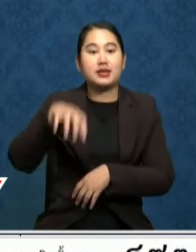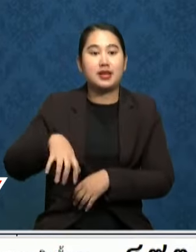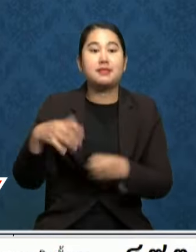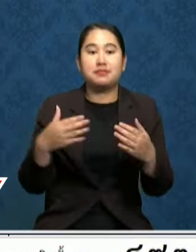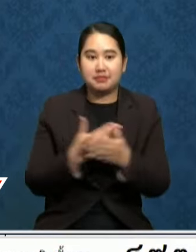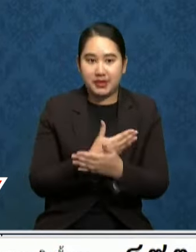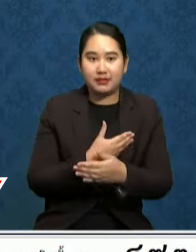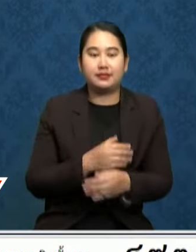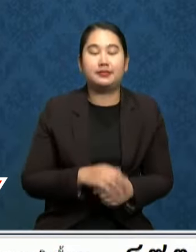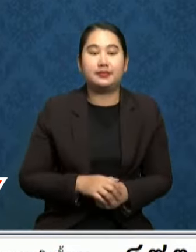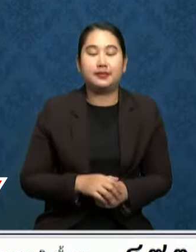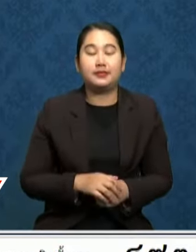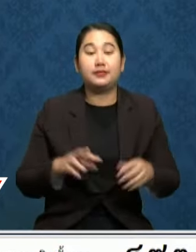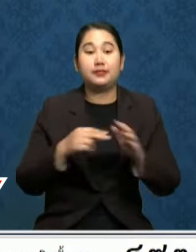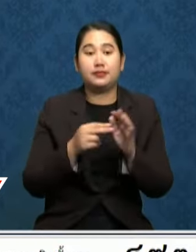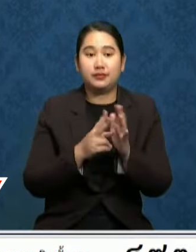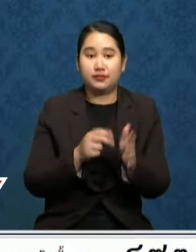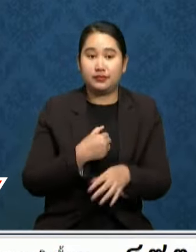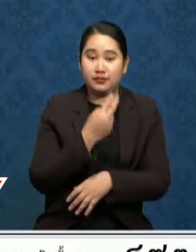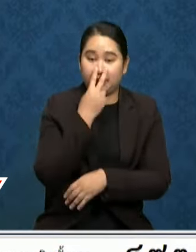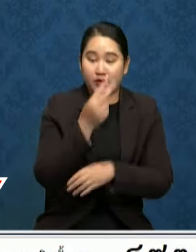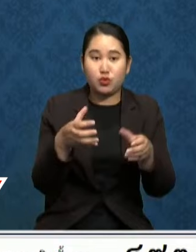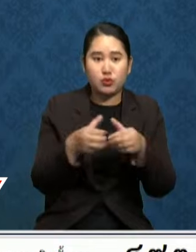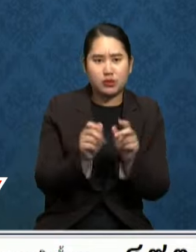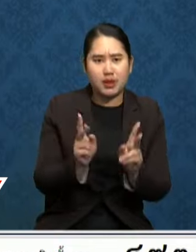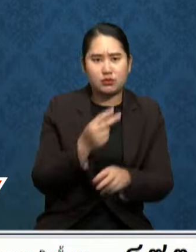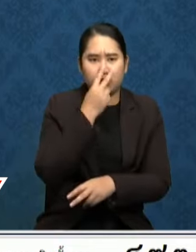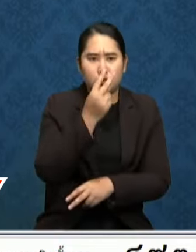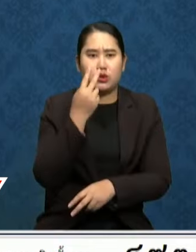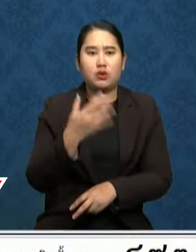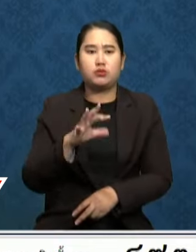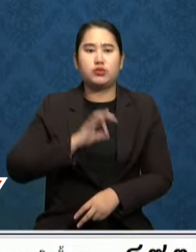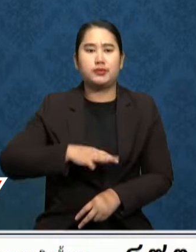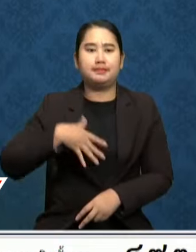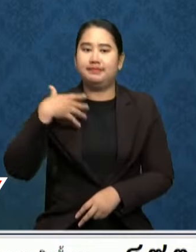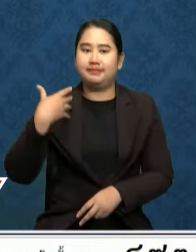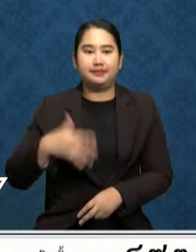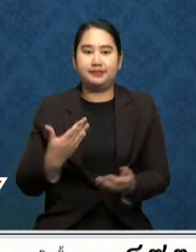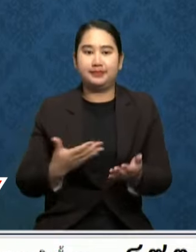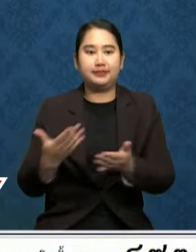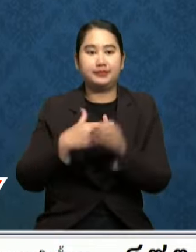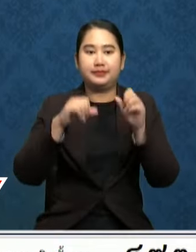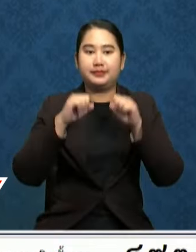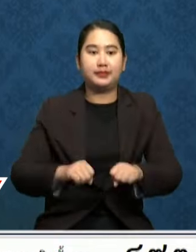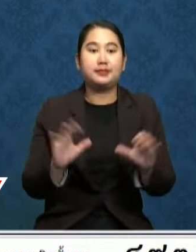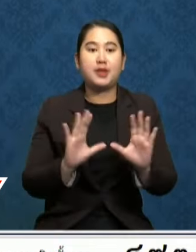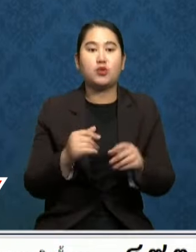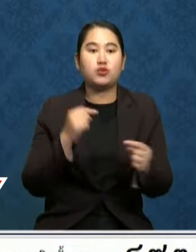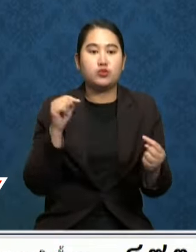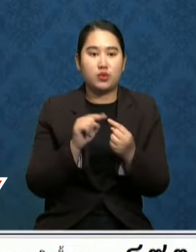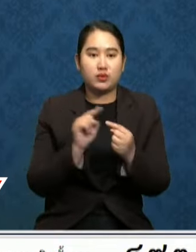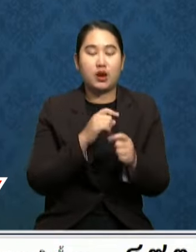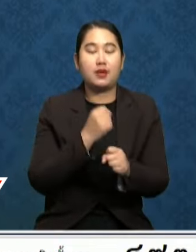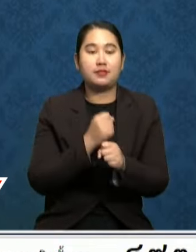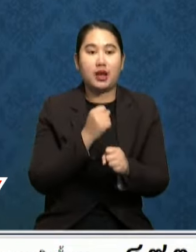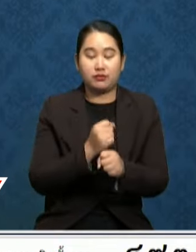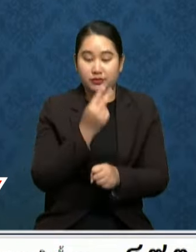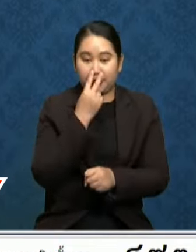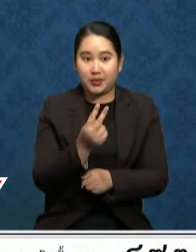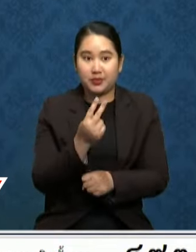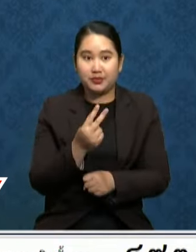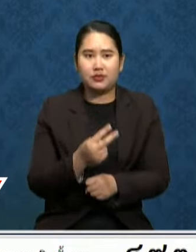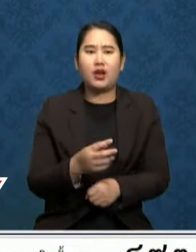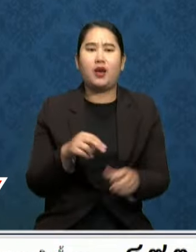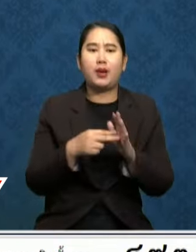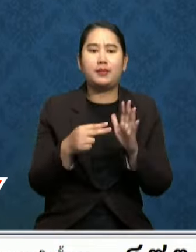การ wonderfulธิการก็ไม่สํมารที่จะพิสยหนาได้วาใส่วของเน้องานที่พวกเขาทำนั้น